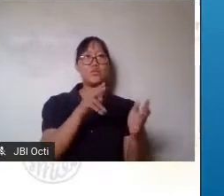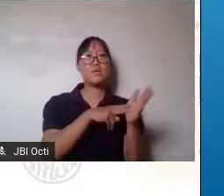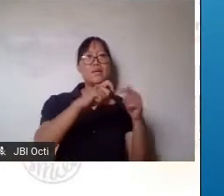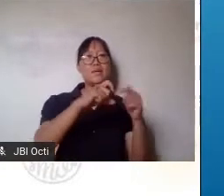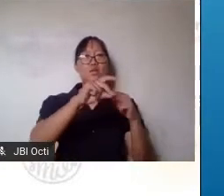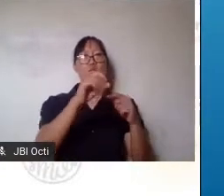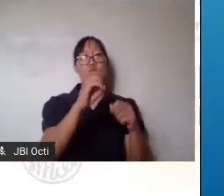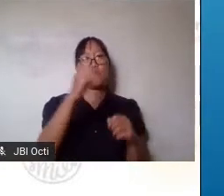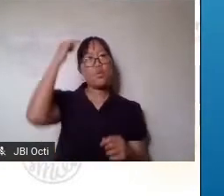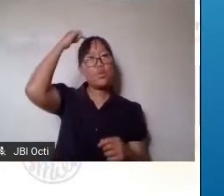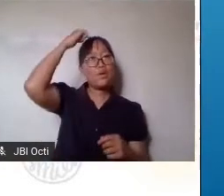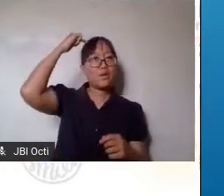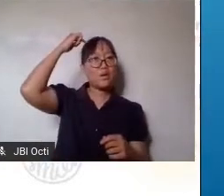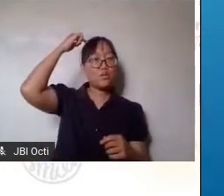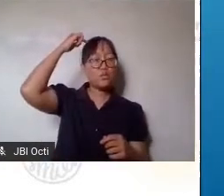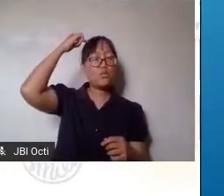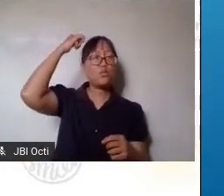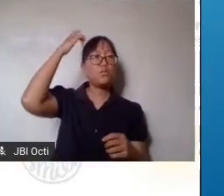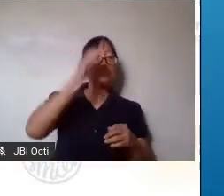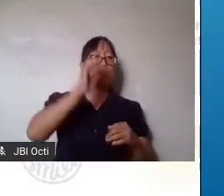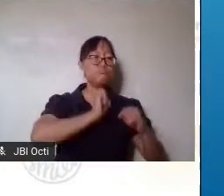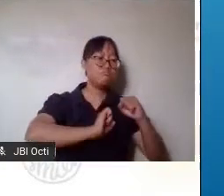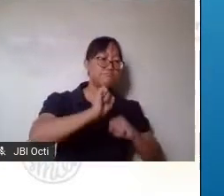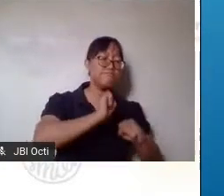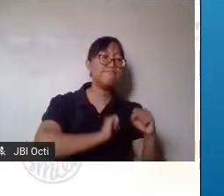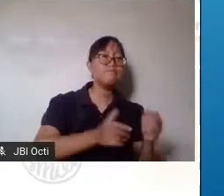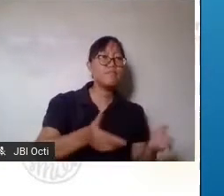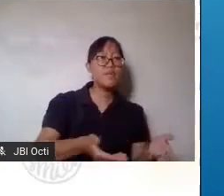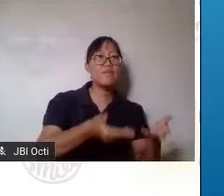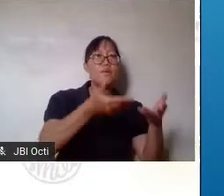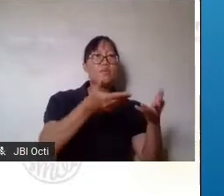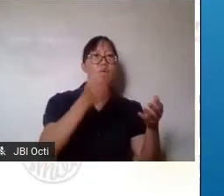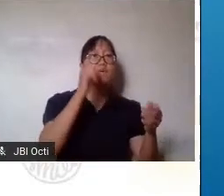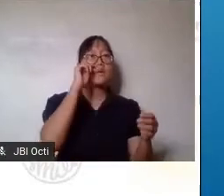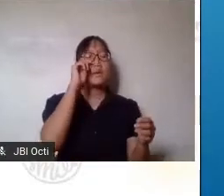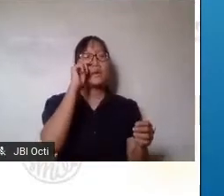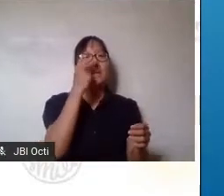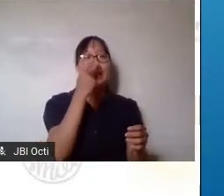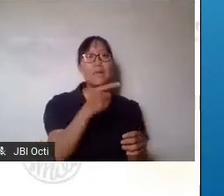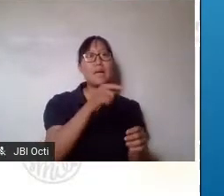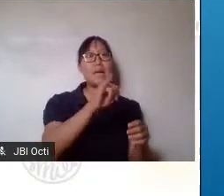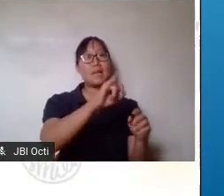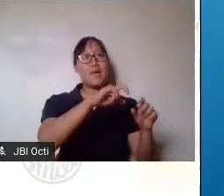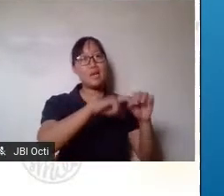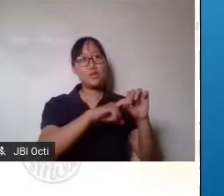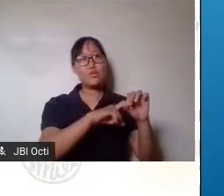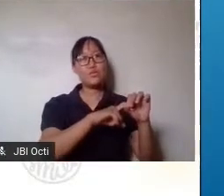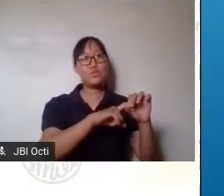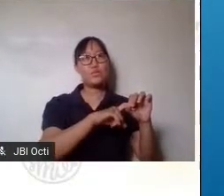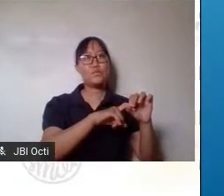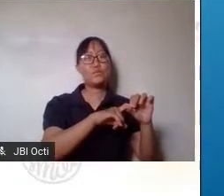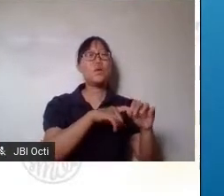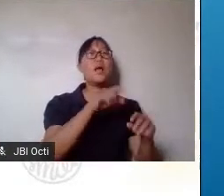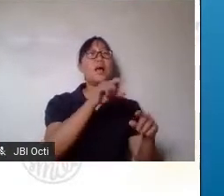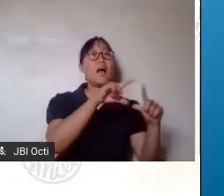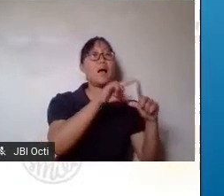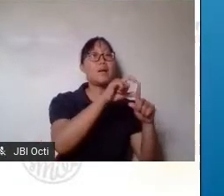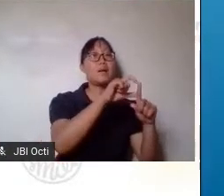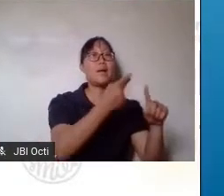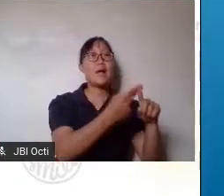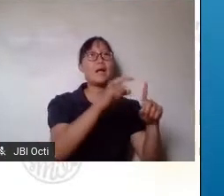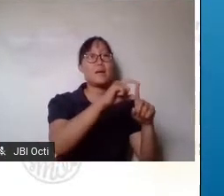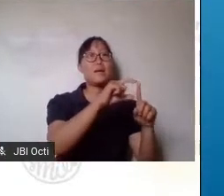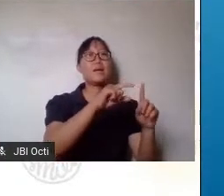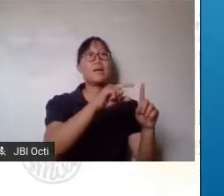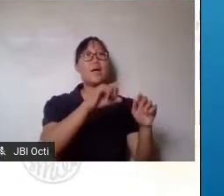normal atau di atas rata-rata normal. Kalau autisme, sebagian besar berada di posisi angka IQ di bawah normal ya, di